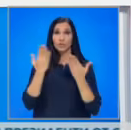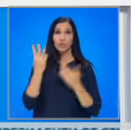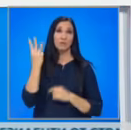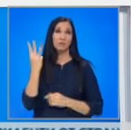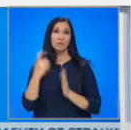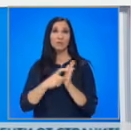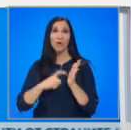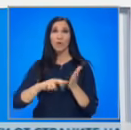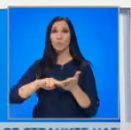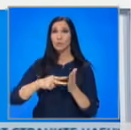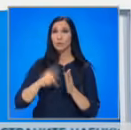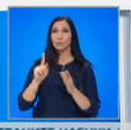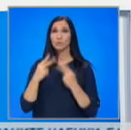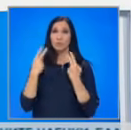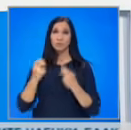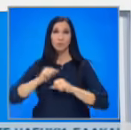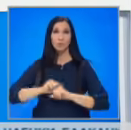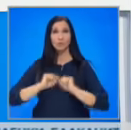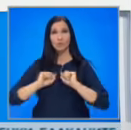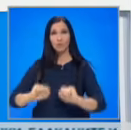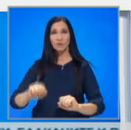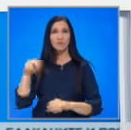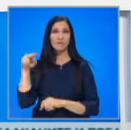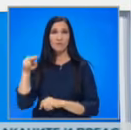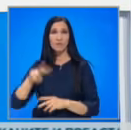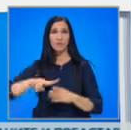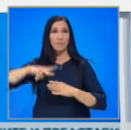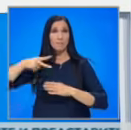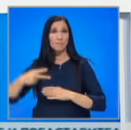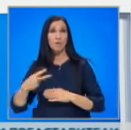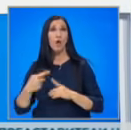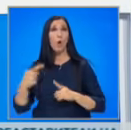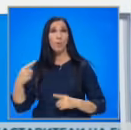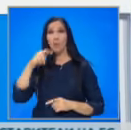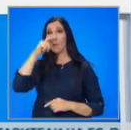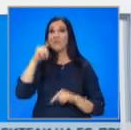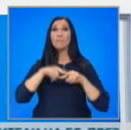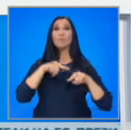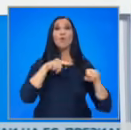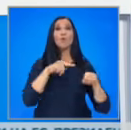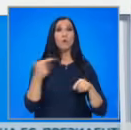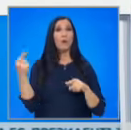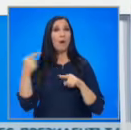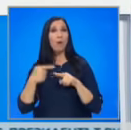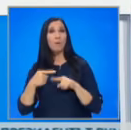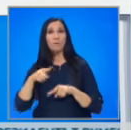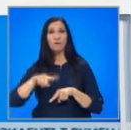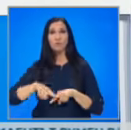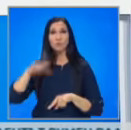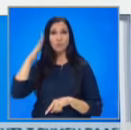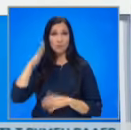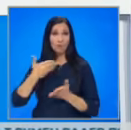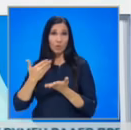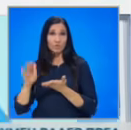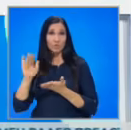трите законопроекта, които предвиждат Бюрото по защита на свидетели да премине от главния прокурор към Правосъдното министерство. Отхвърлено беше